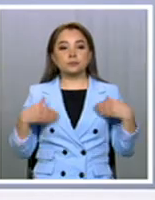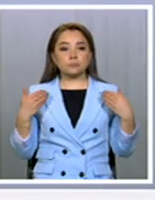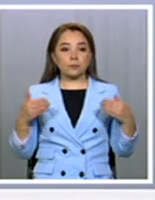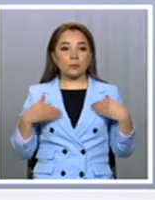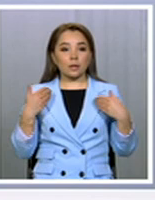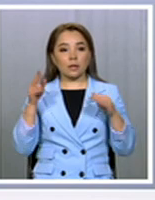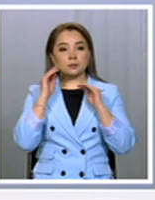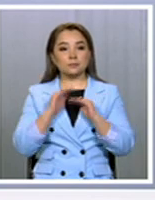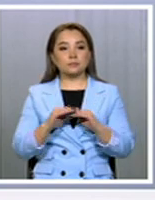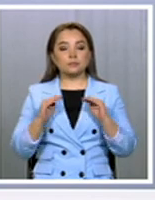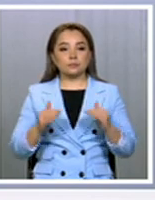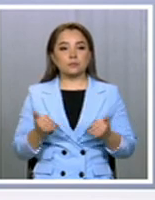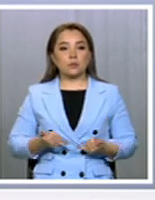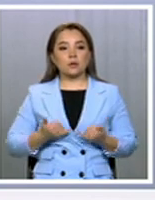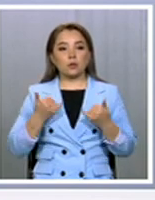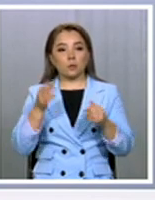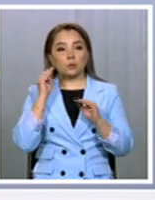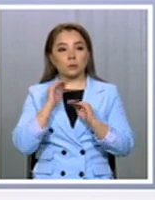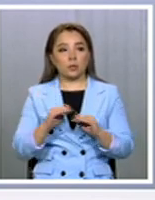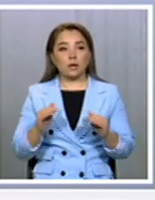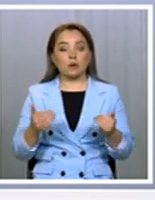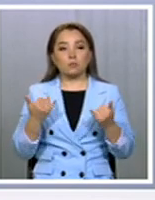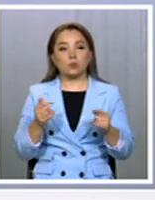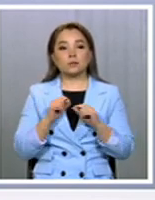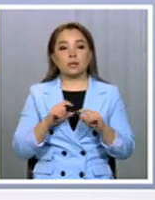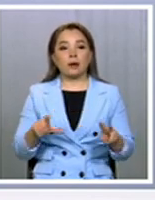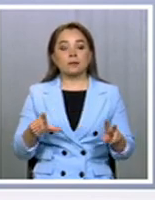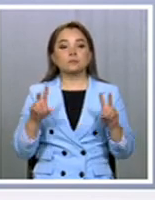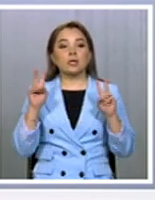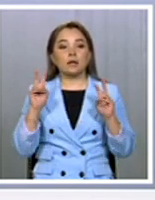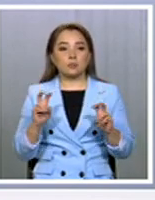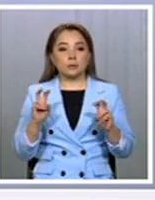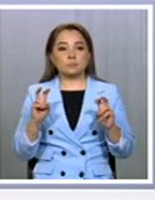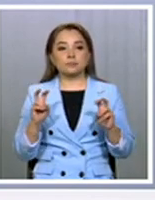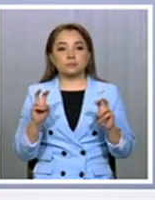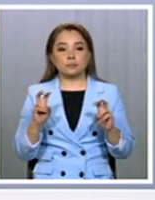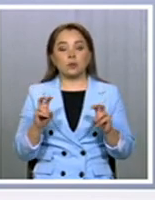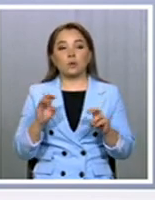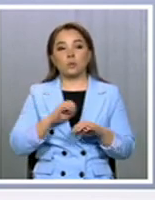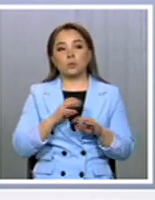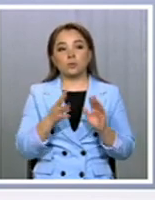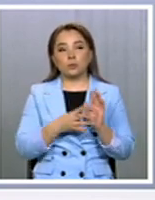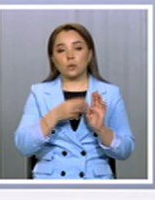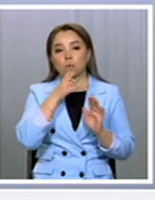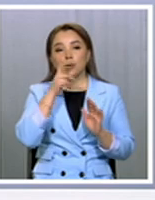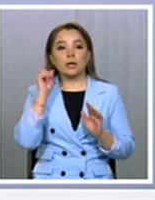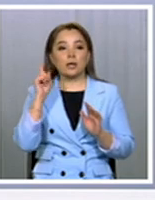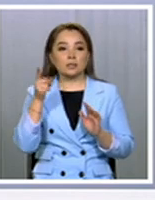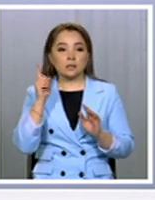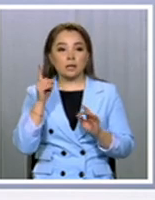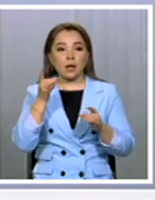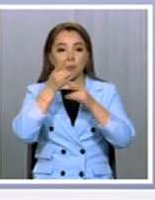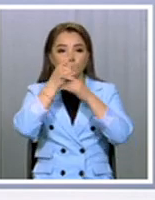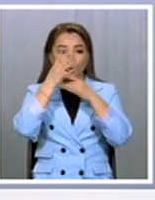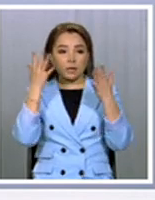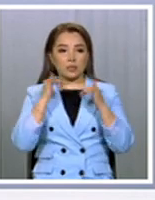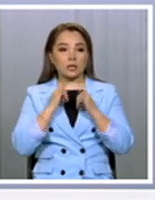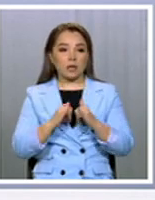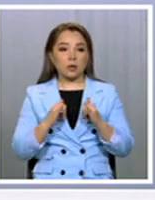Сәлеметсіздер ме, құрметті оқушылар! Бүгінгі сабағымыздың тақырыбы 19-шы ғасырдағы мәдениеттің